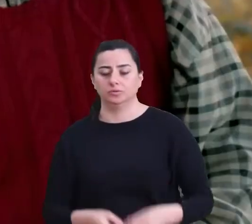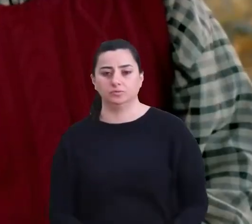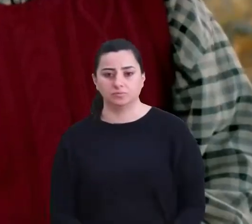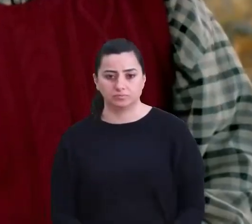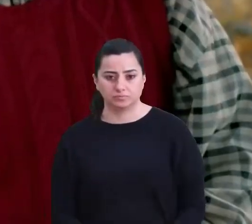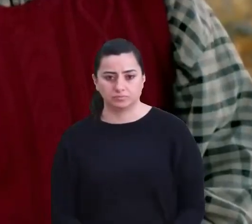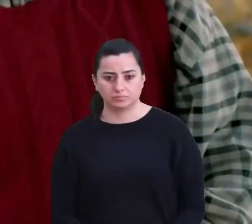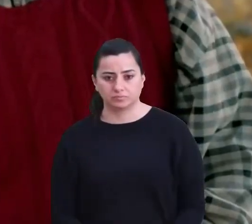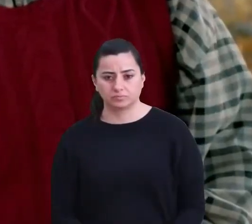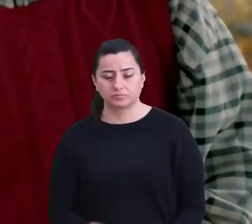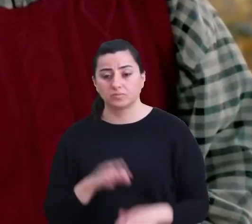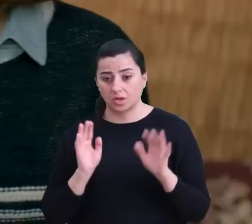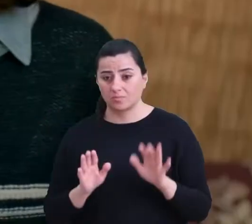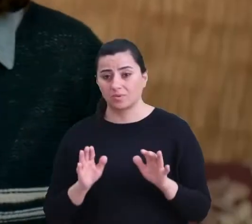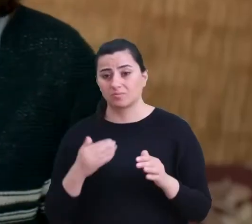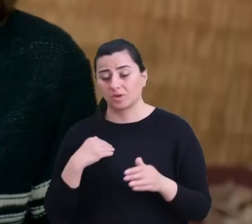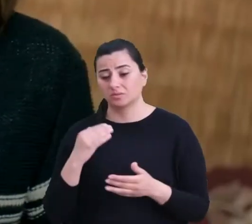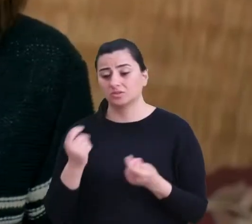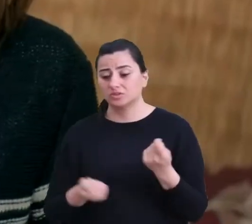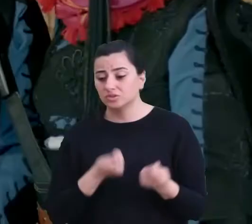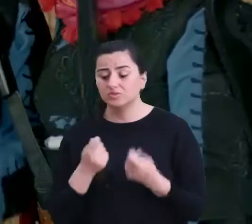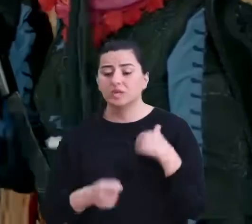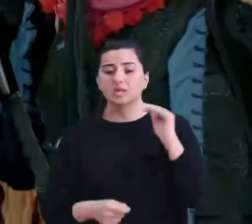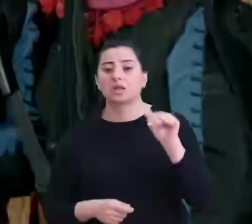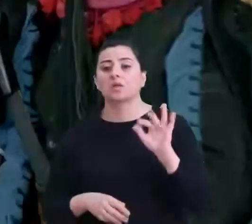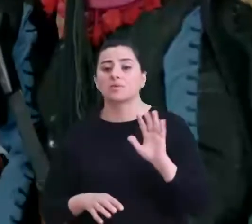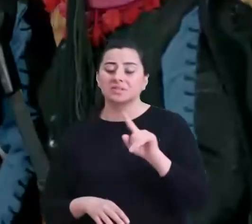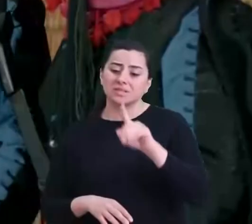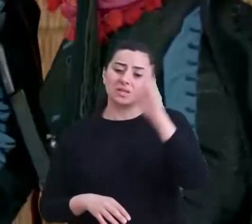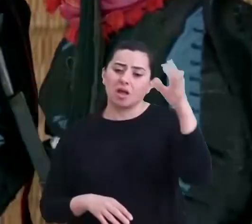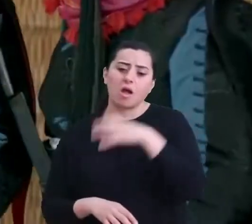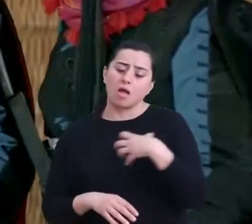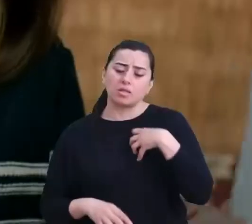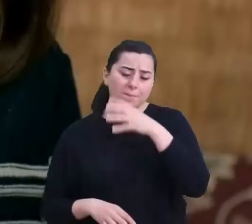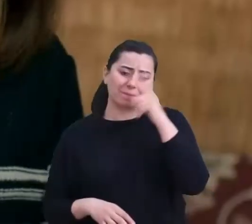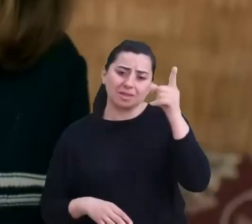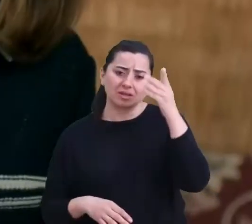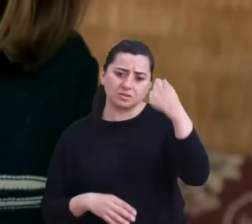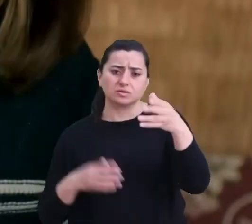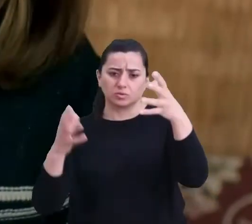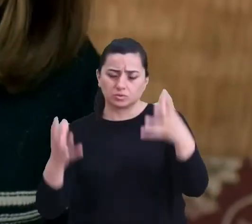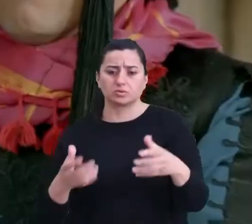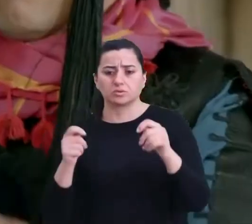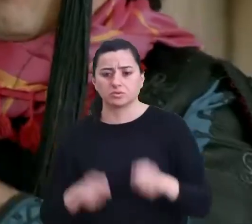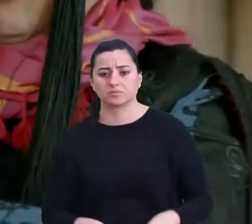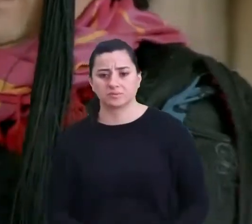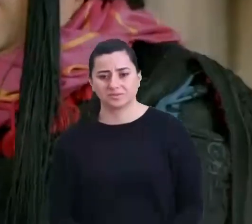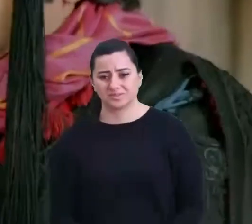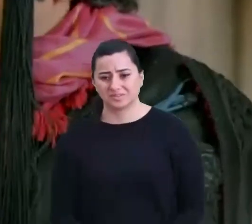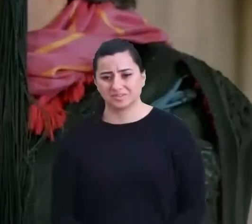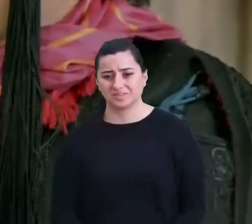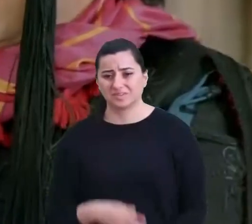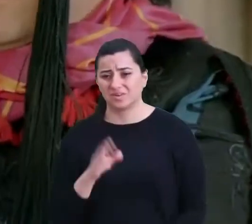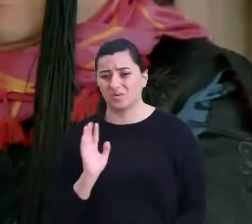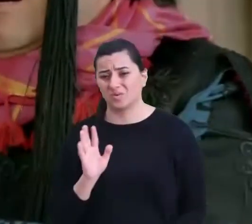kuruyorsunuz. Ama şimdi benim provam var. Ben gelemem. Giderseniz annem evde. Siz gidin güzelce kurun çardağı, olur mu?